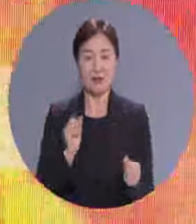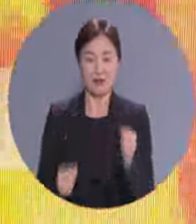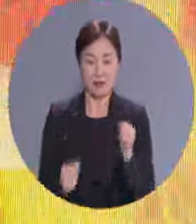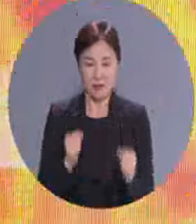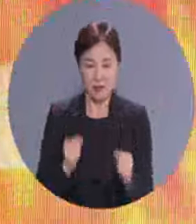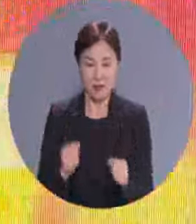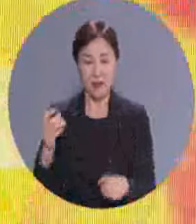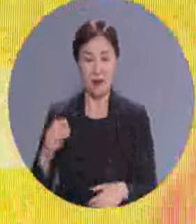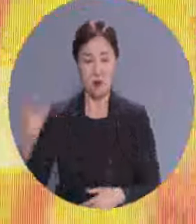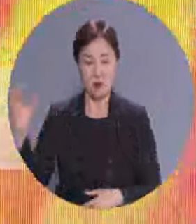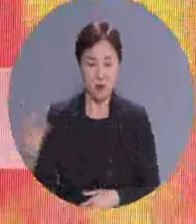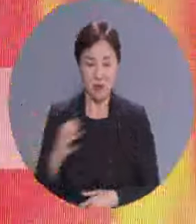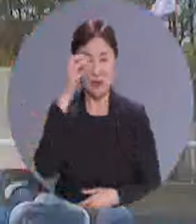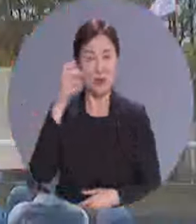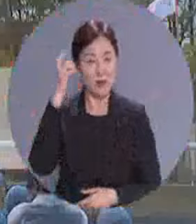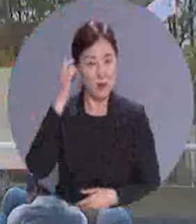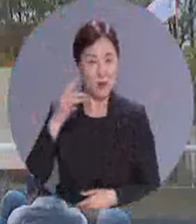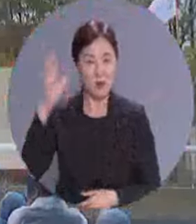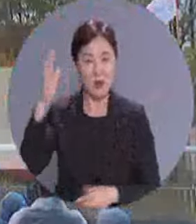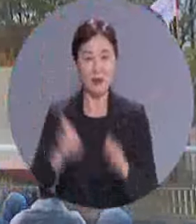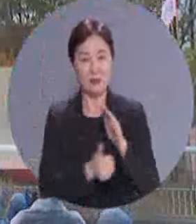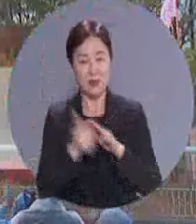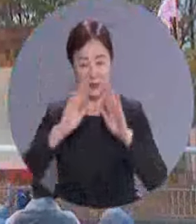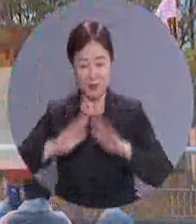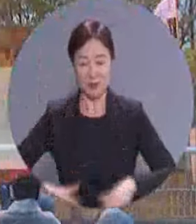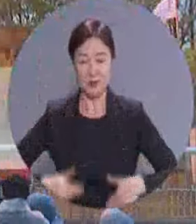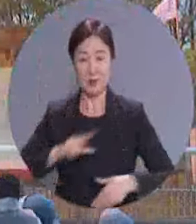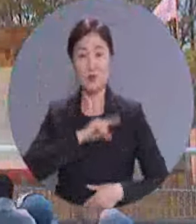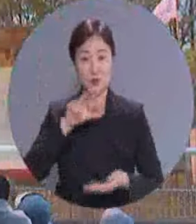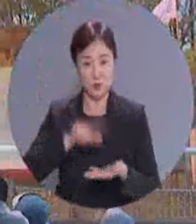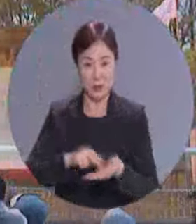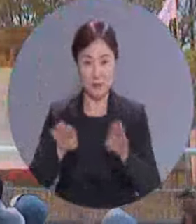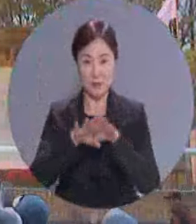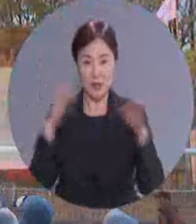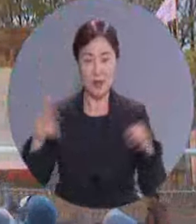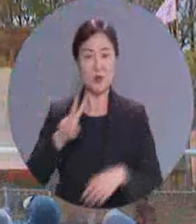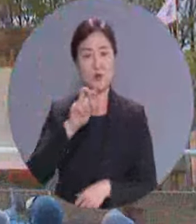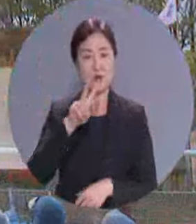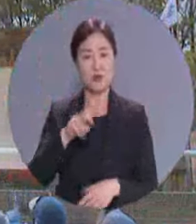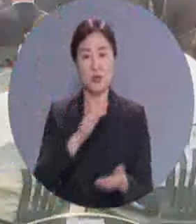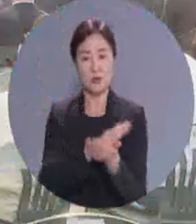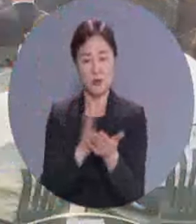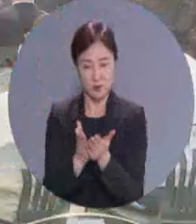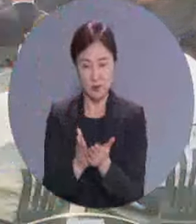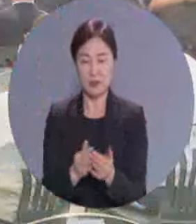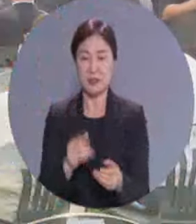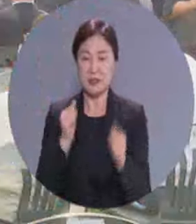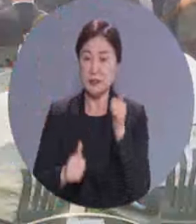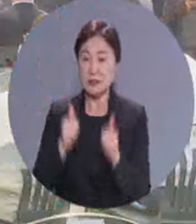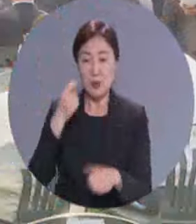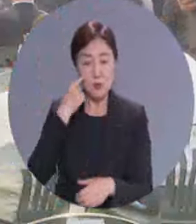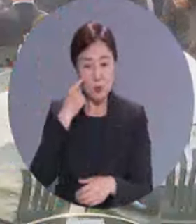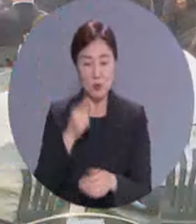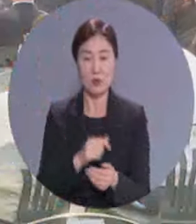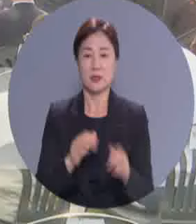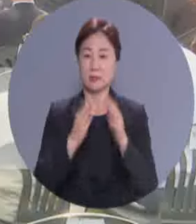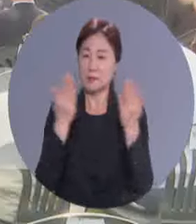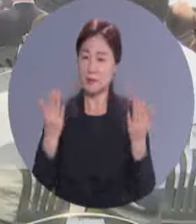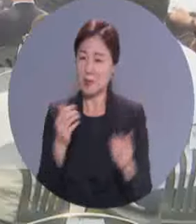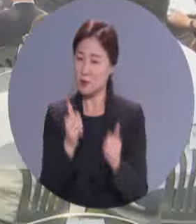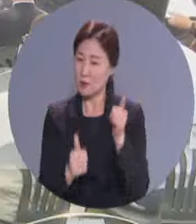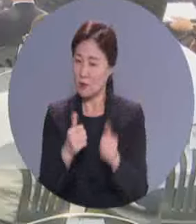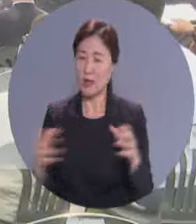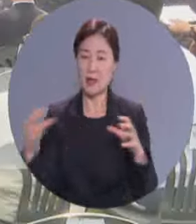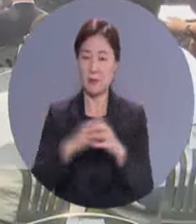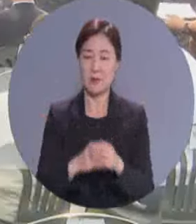희망찬 전남이 주제로 열리는 이번 전남 체전은 22개의 정식 종목과 시범 종목 전시 종목 등